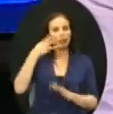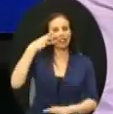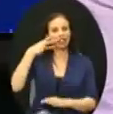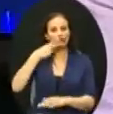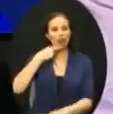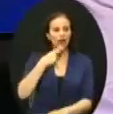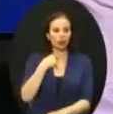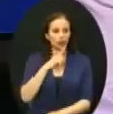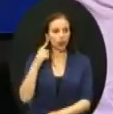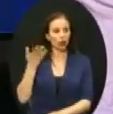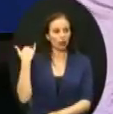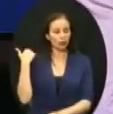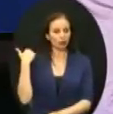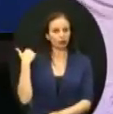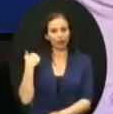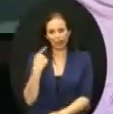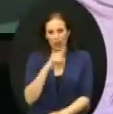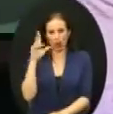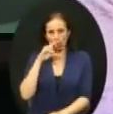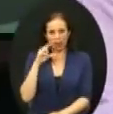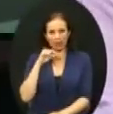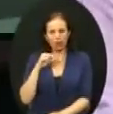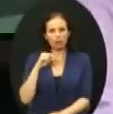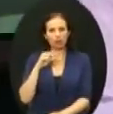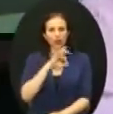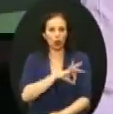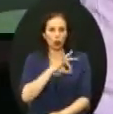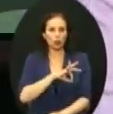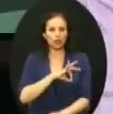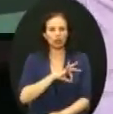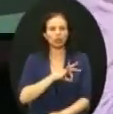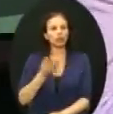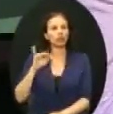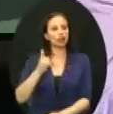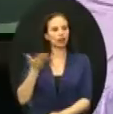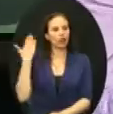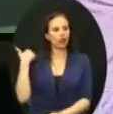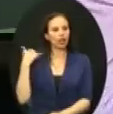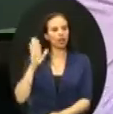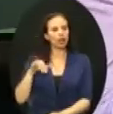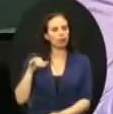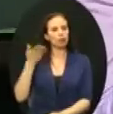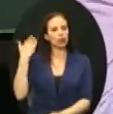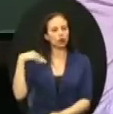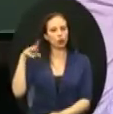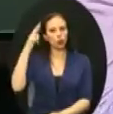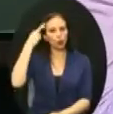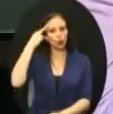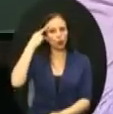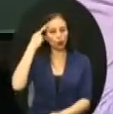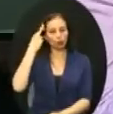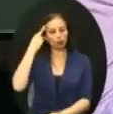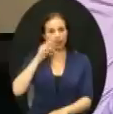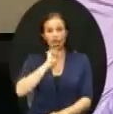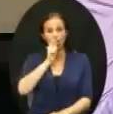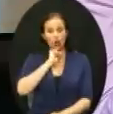בשפה הרוסית היה, לא שאני דובר רוסית, אבל יש לנו פה מי שיכול לתרגם, בשפה הרוסית כן היה, וכן היו גם רעיונות שנתן נתניהו